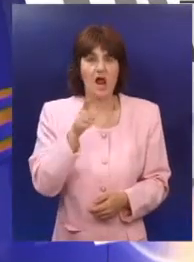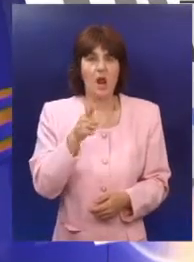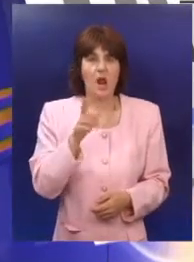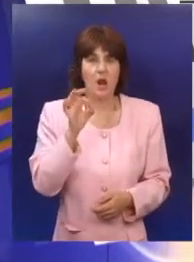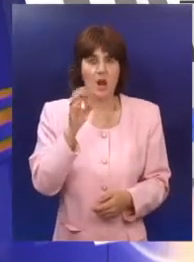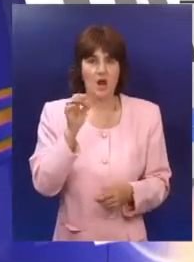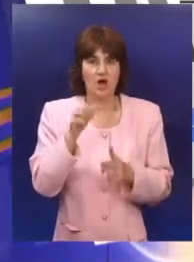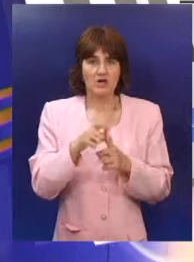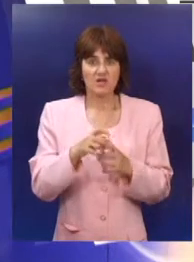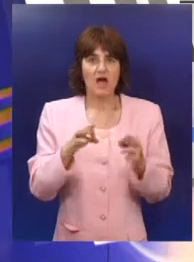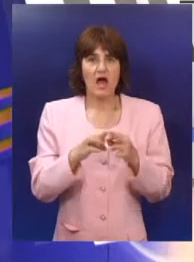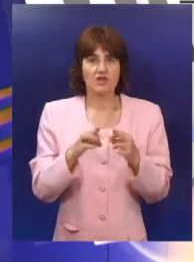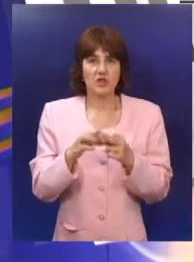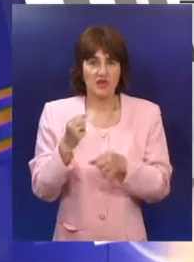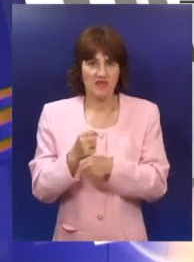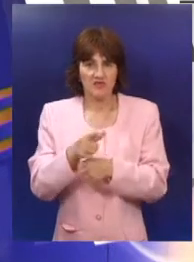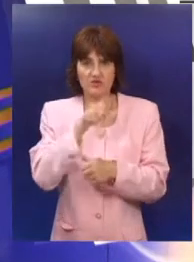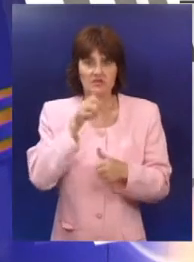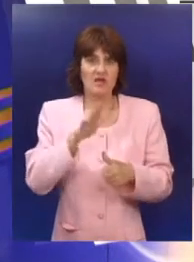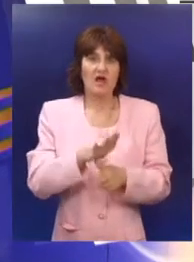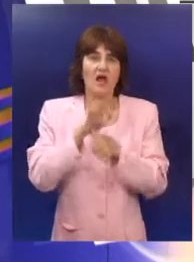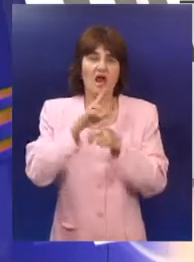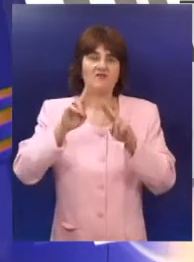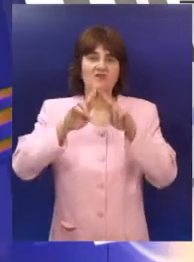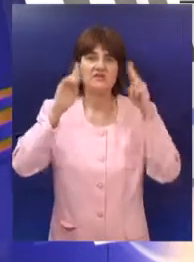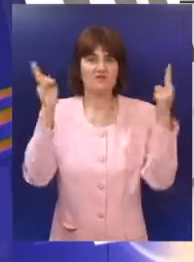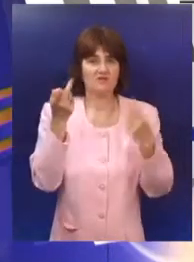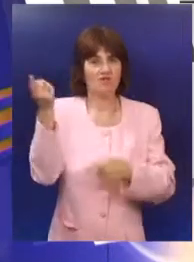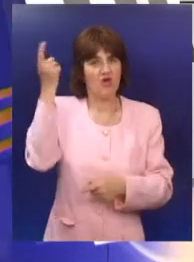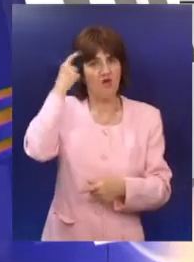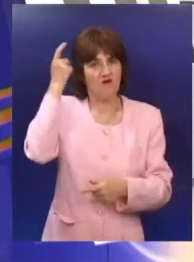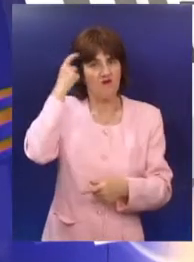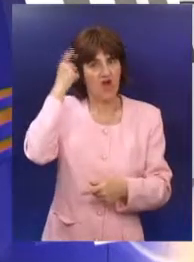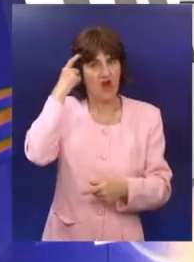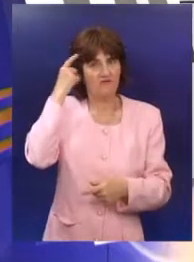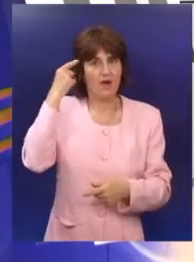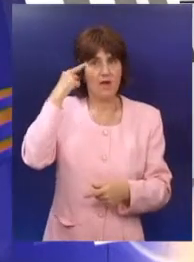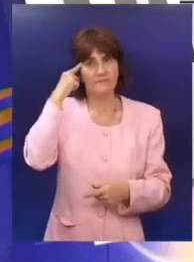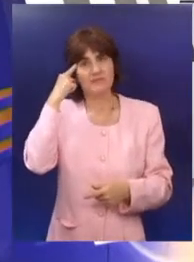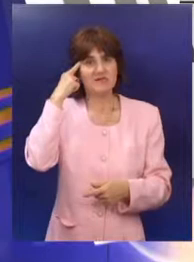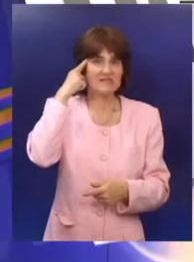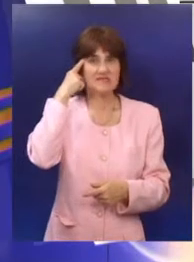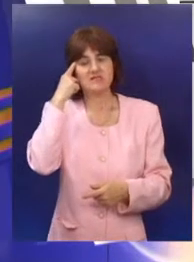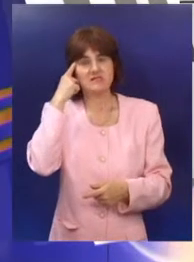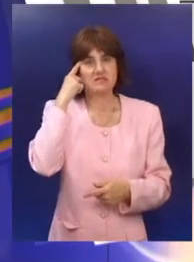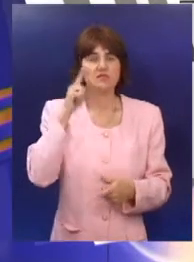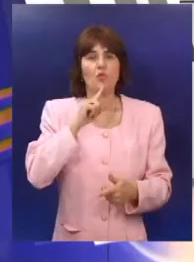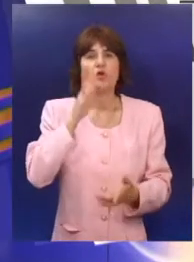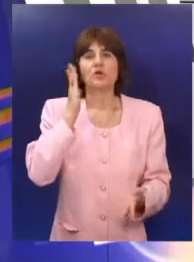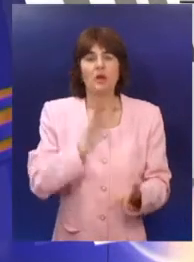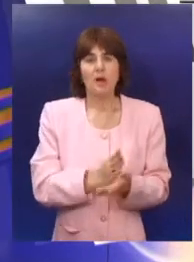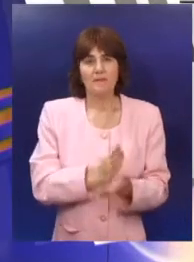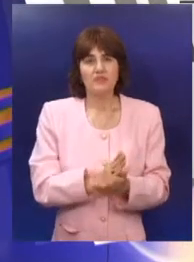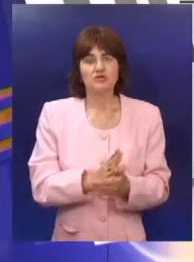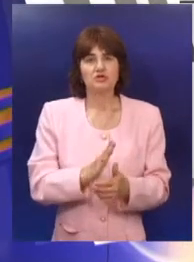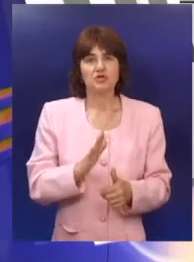Lord Anthony Giddens, koji je vodeći svetski filozof, mislilac, i koji će